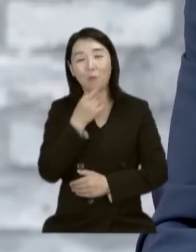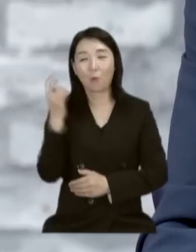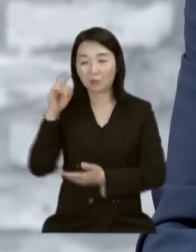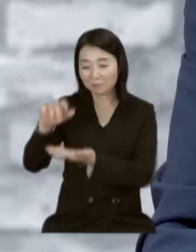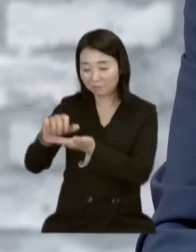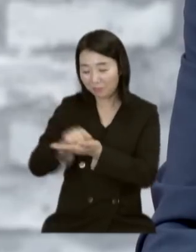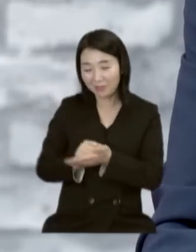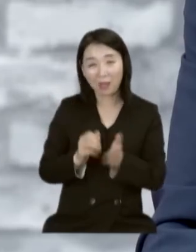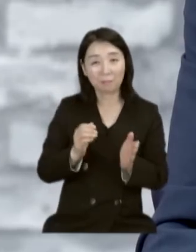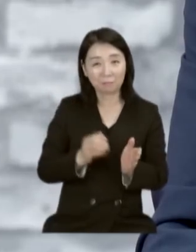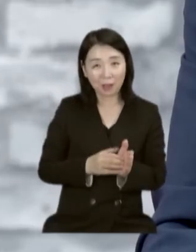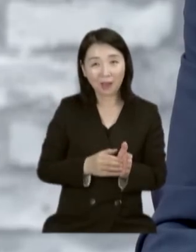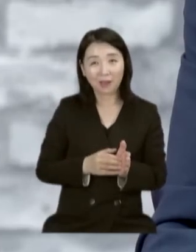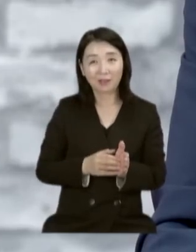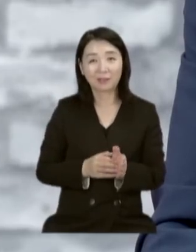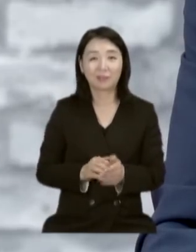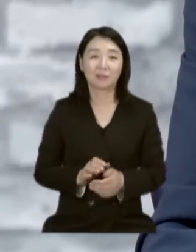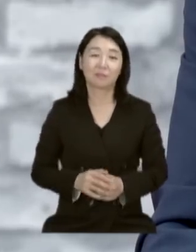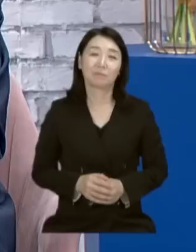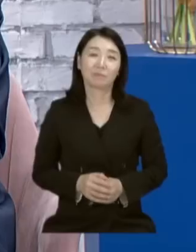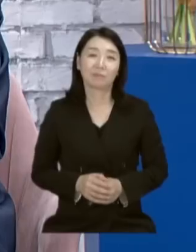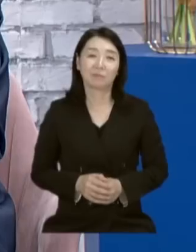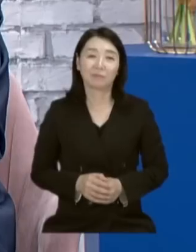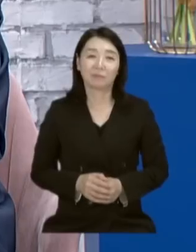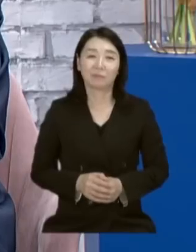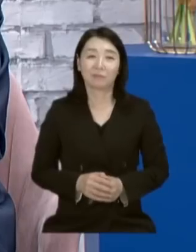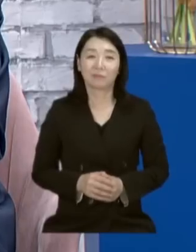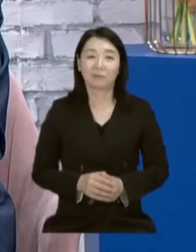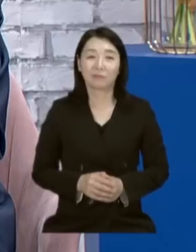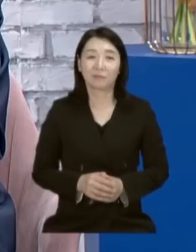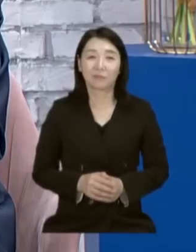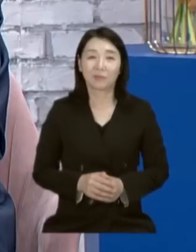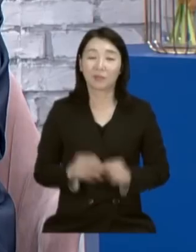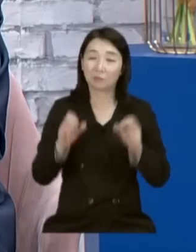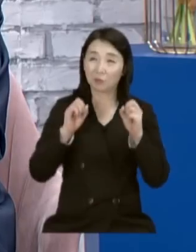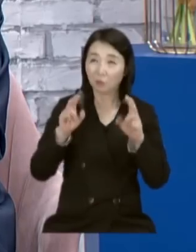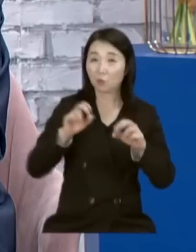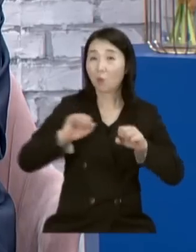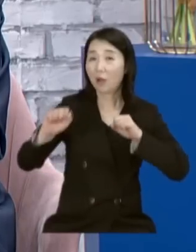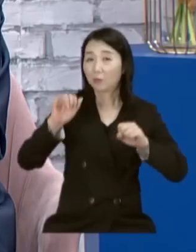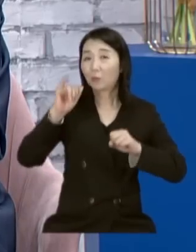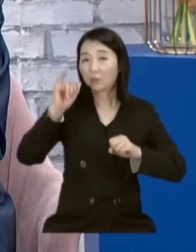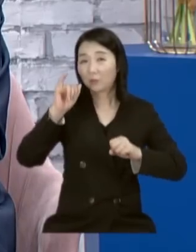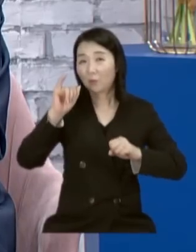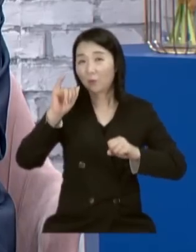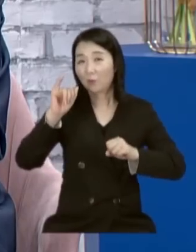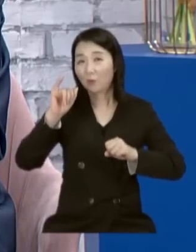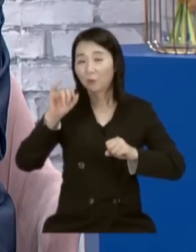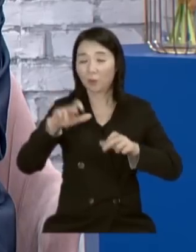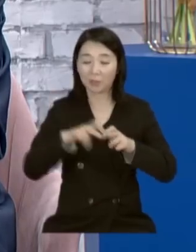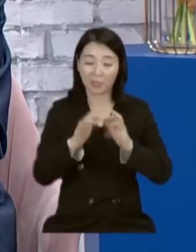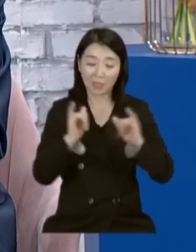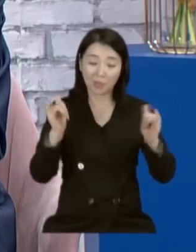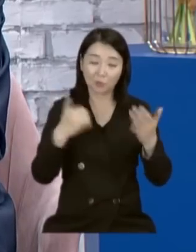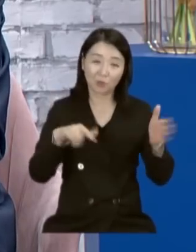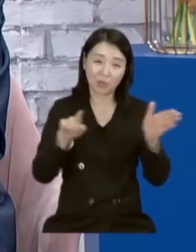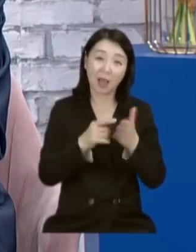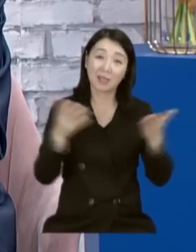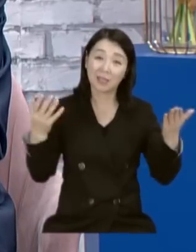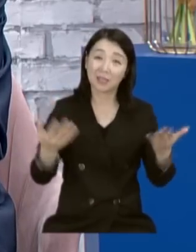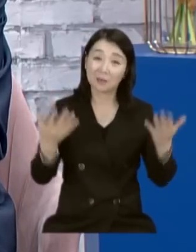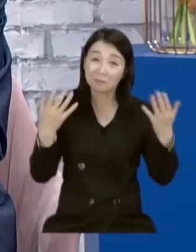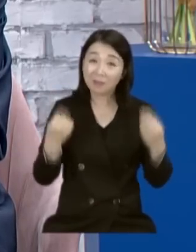받아들이셔서 지금은 이제 뭐 정말 많은 선교 활동도 하시고 네. 뭐 장애인들을 위한 일들도 하신다고